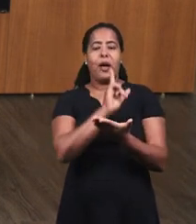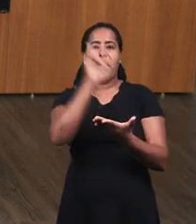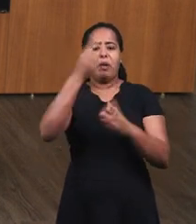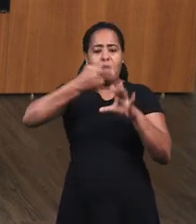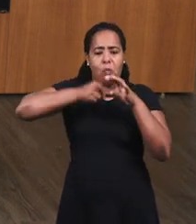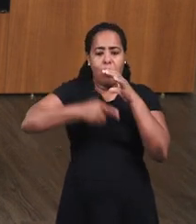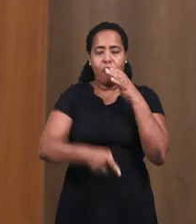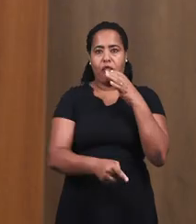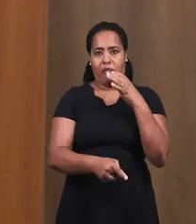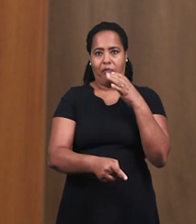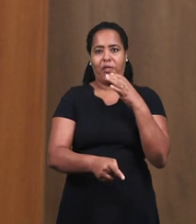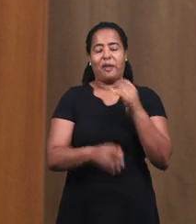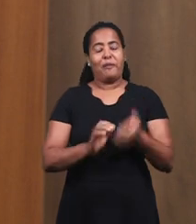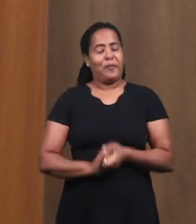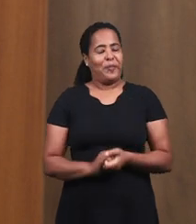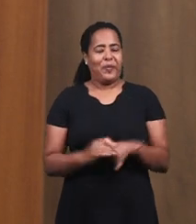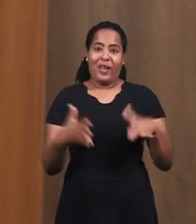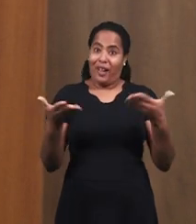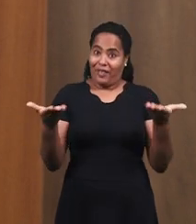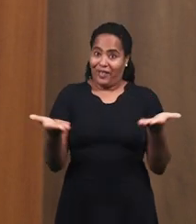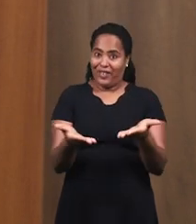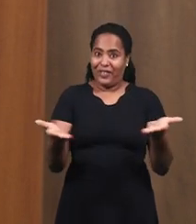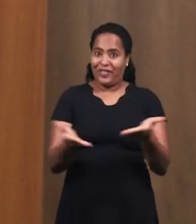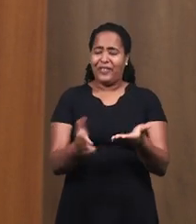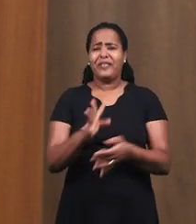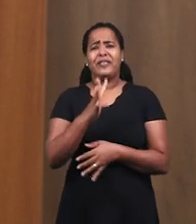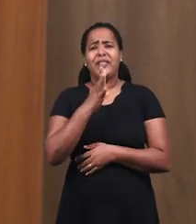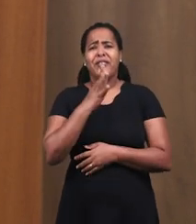de la lettre. Mais maintenant, nous allons